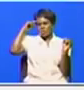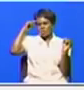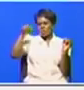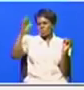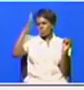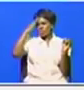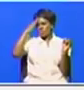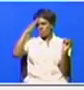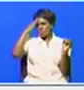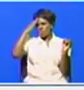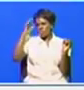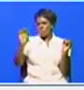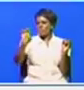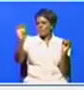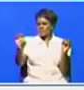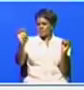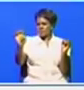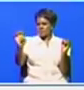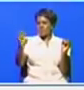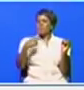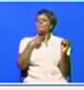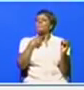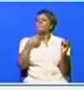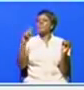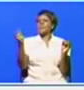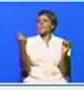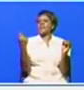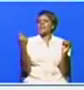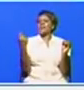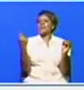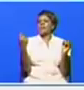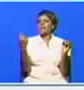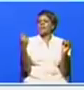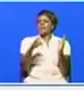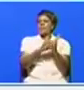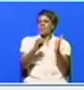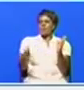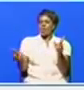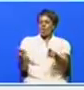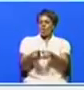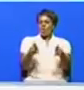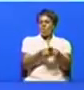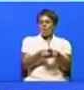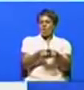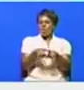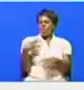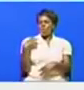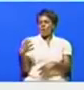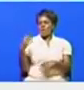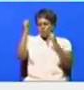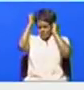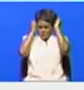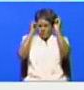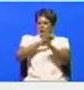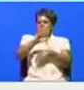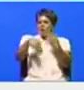unajua Uingereza walicolonize Kenya. So kuna kitu waliondoa inaitwa Commonwealth Soldiers. So ambapo watu